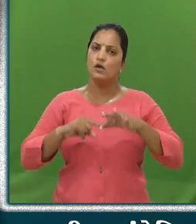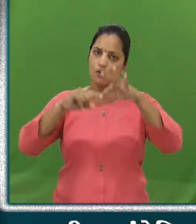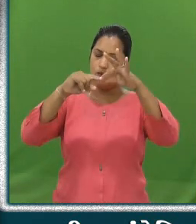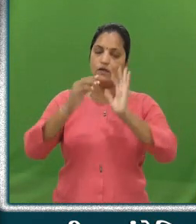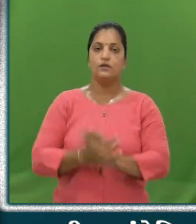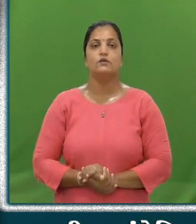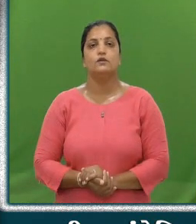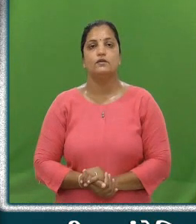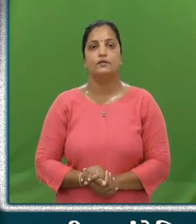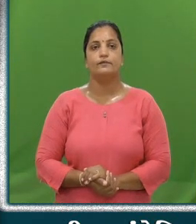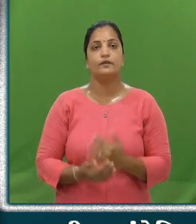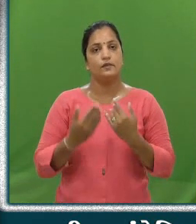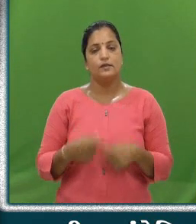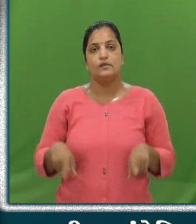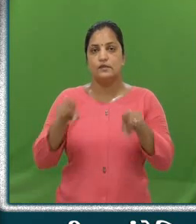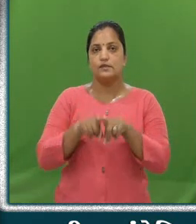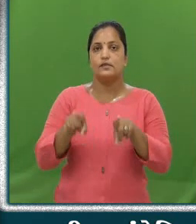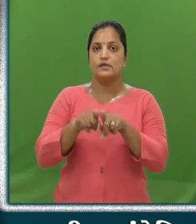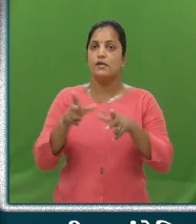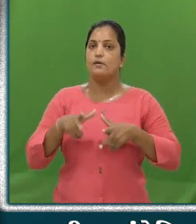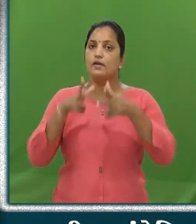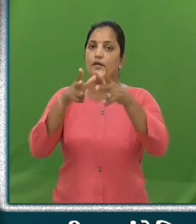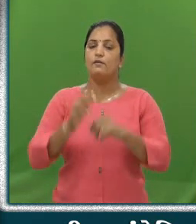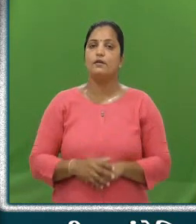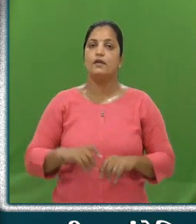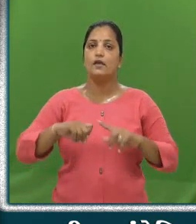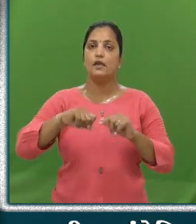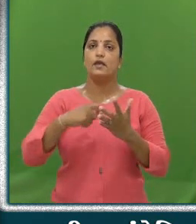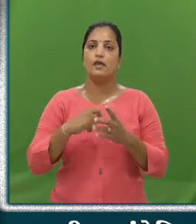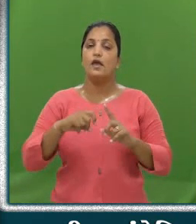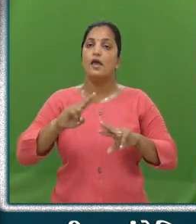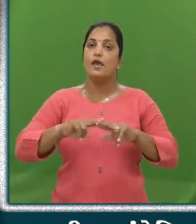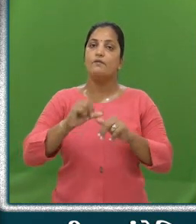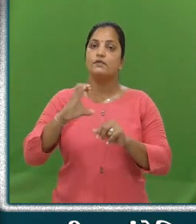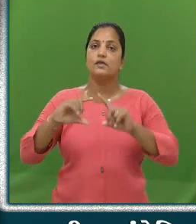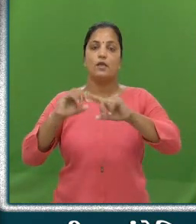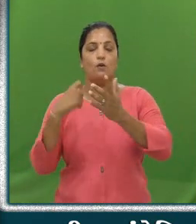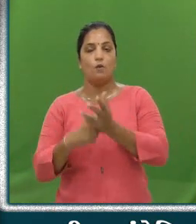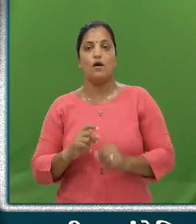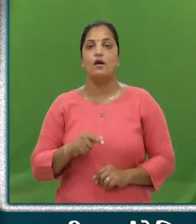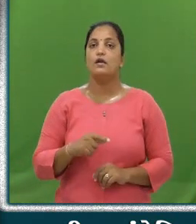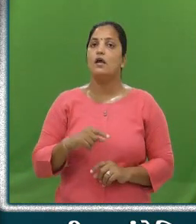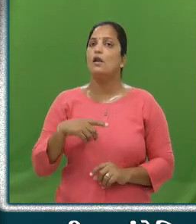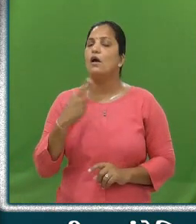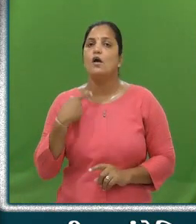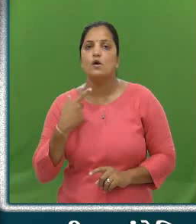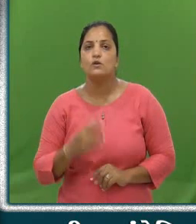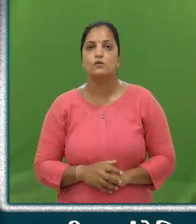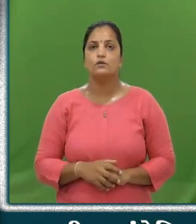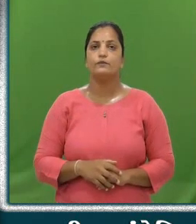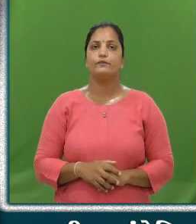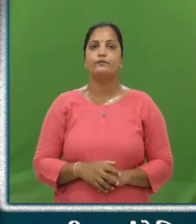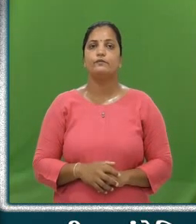જોવા મળે છે એ આ રીતે જે કહેવામાં આવે છે કારકો વડે નિયંત્રિત થાય છે અને આ કારકો એટલે શું તો